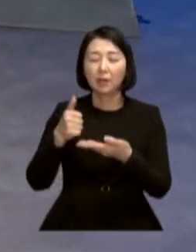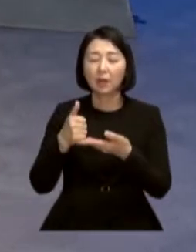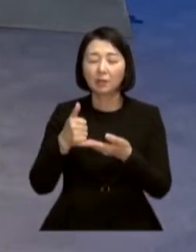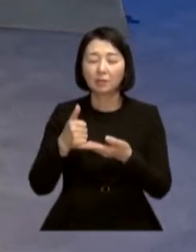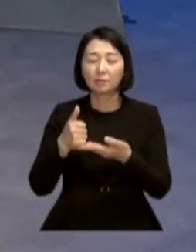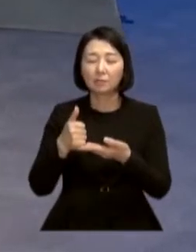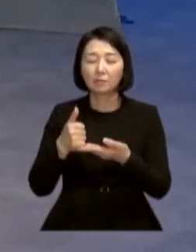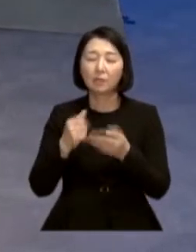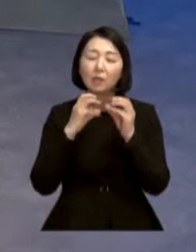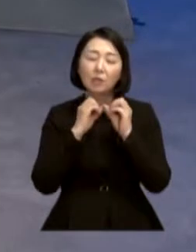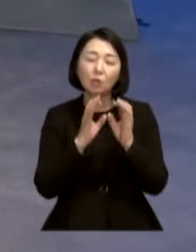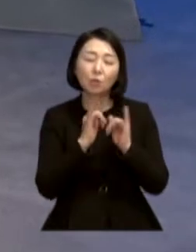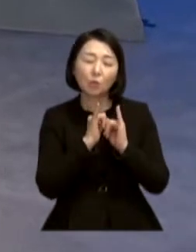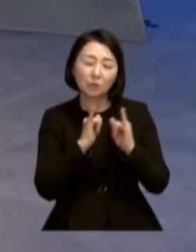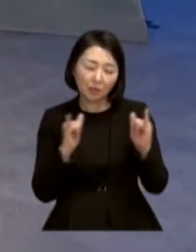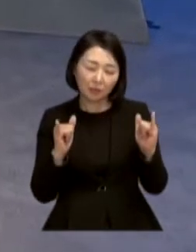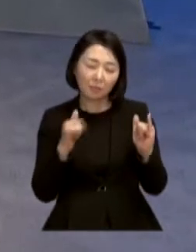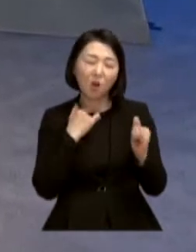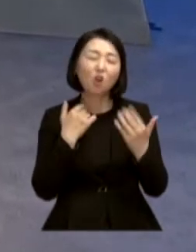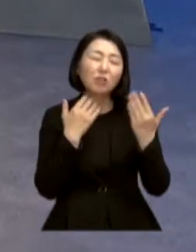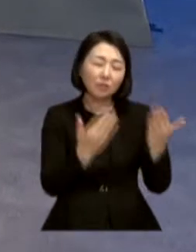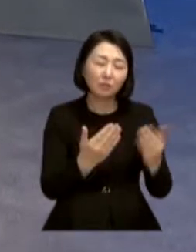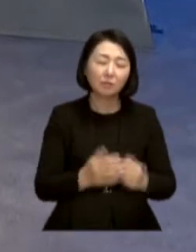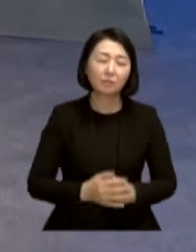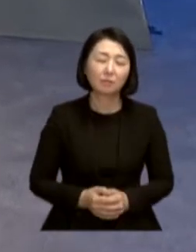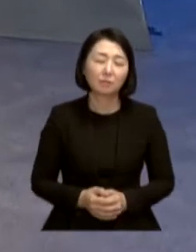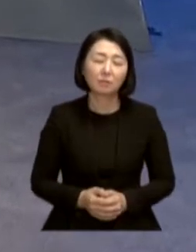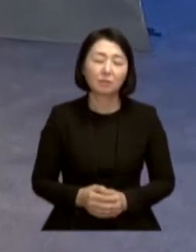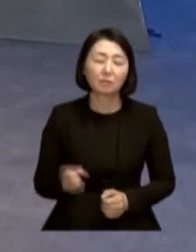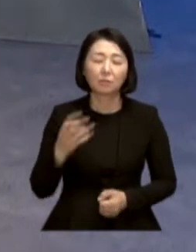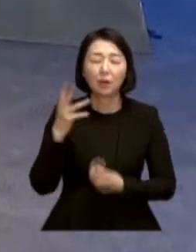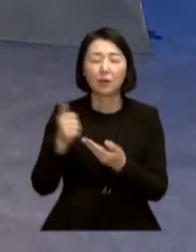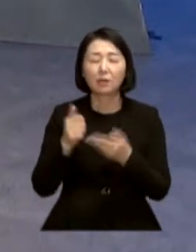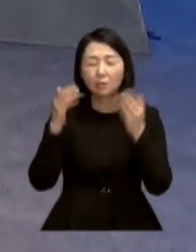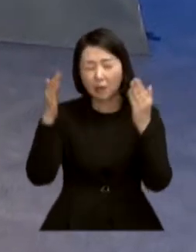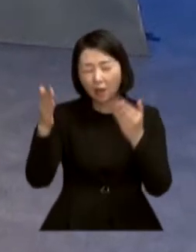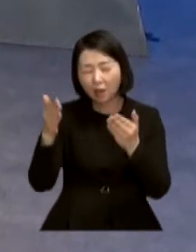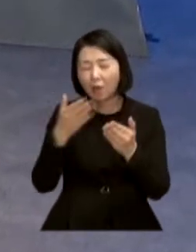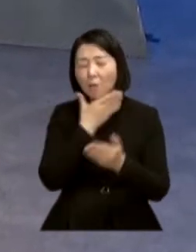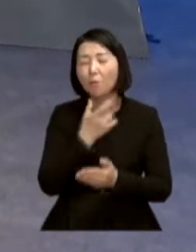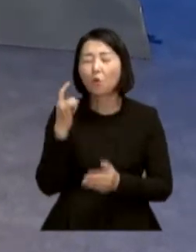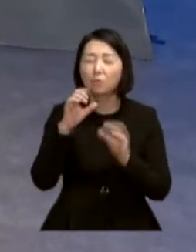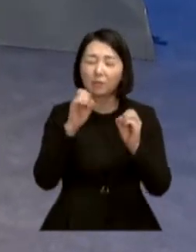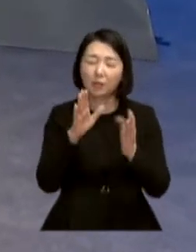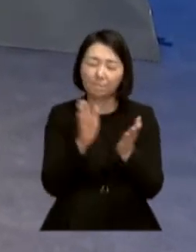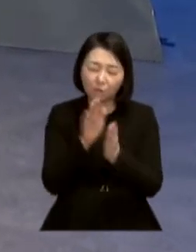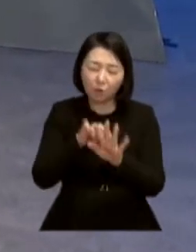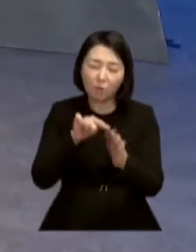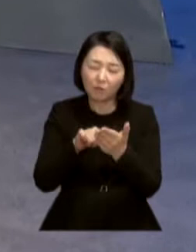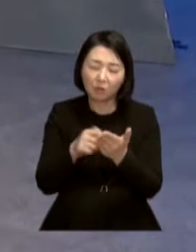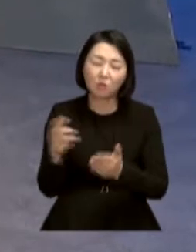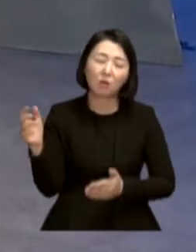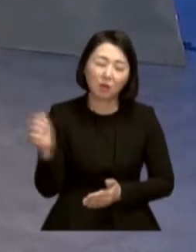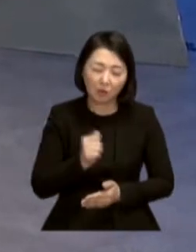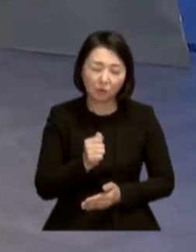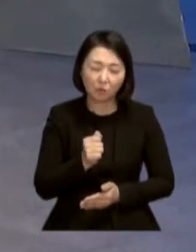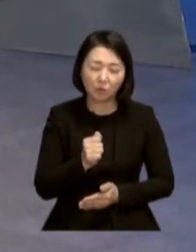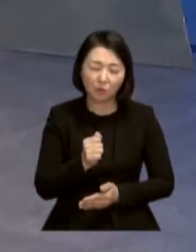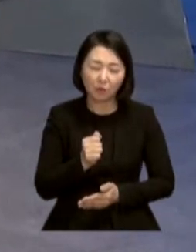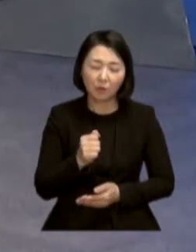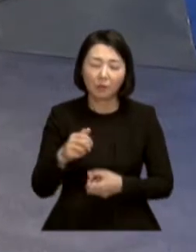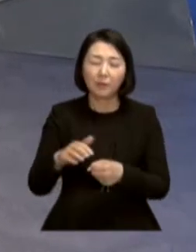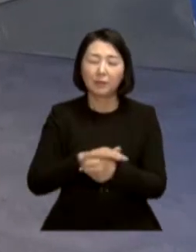건신과 하나님을 향한 뜨거운 복음의 열정으로 인해 하나님 사랑하는 세 자녀가 필리핀